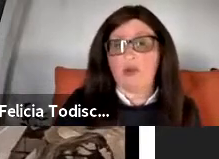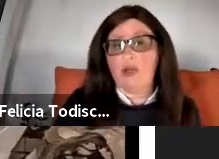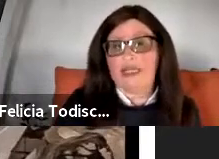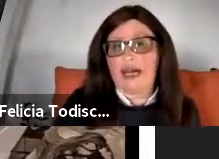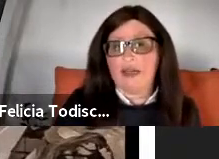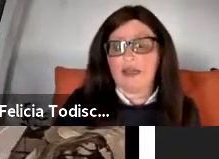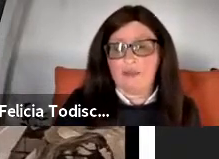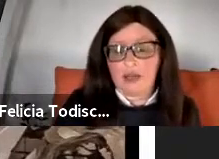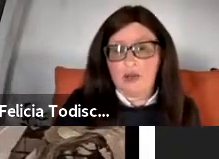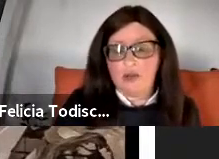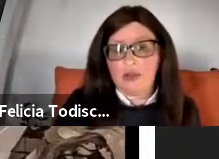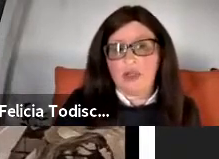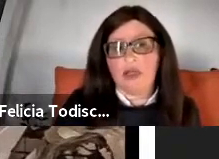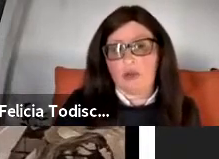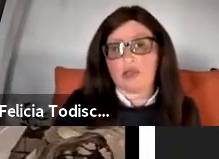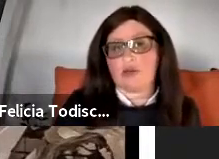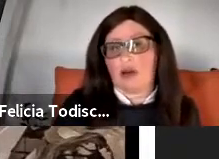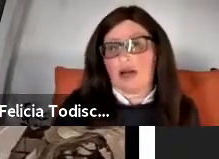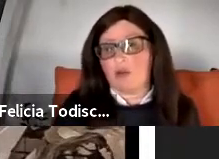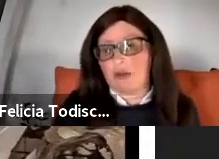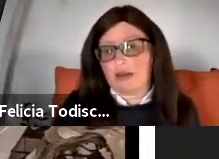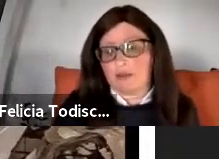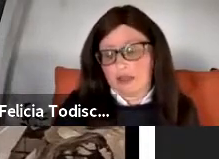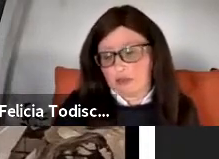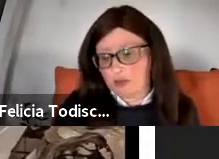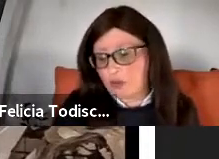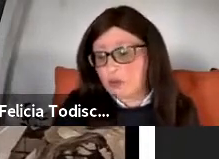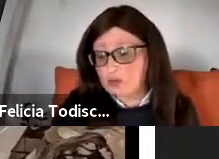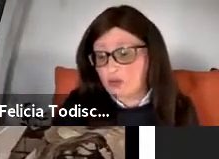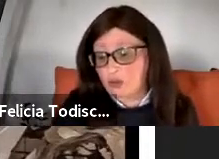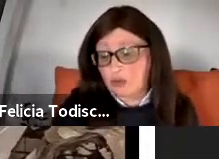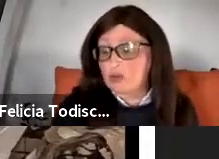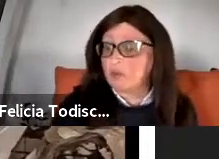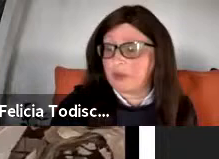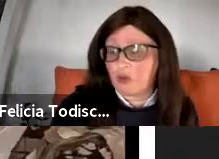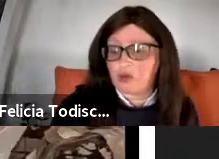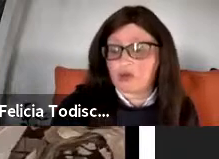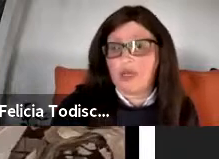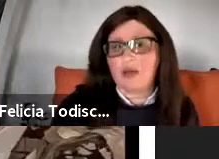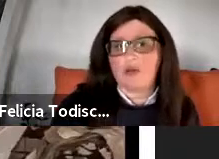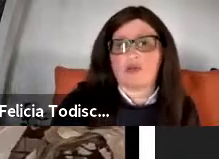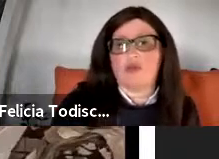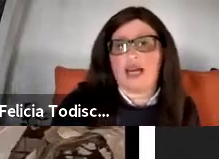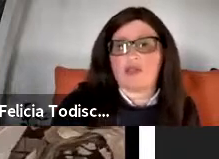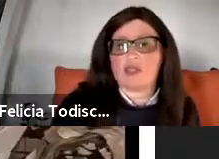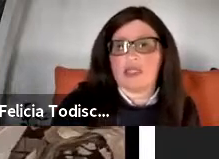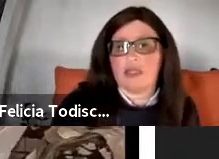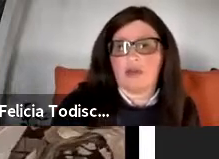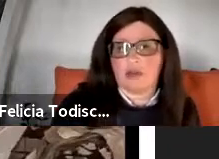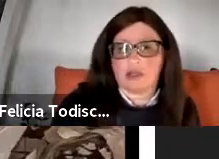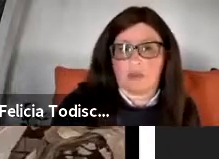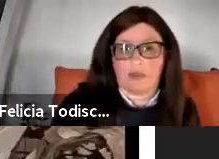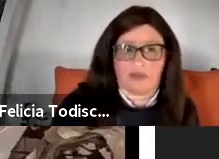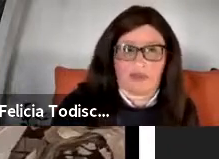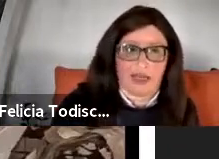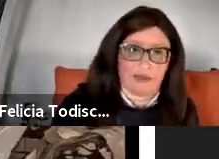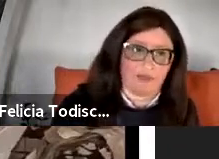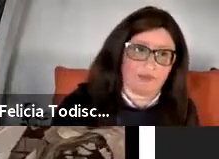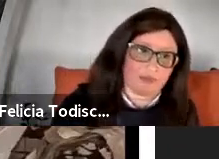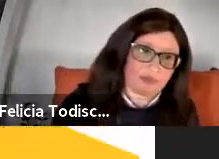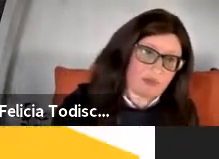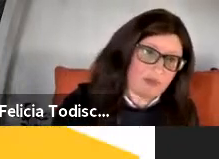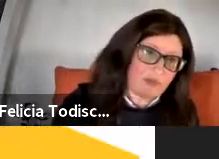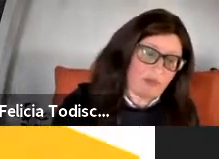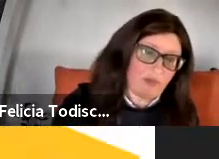una video guida che mi aiuti in questo accompagnamento, in questo percorso, in questo viaggio estetico che sto per